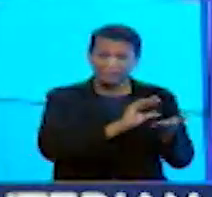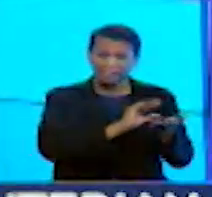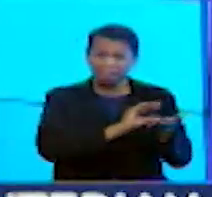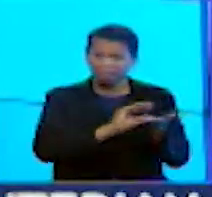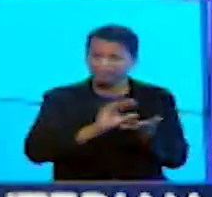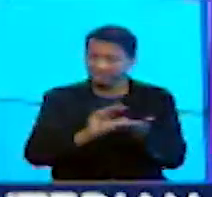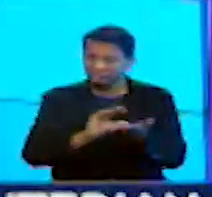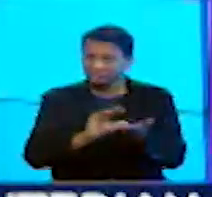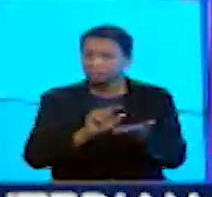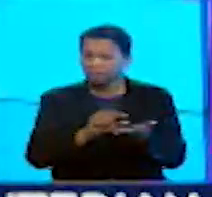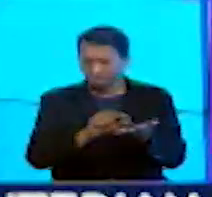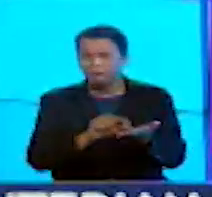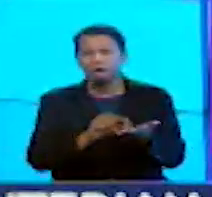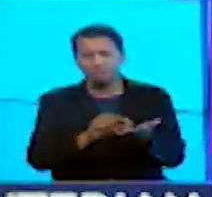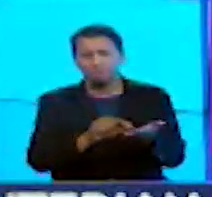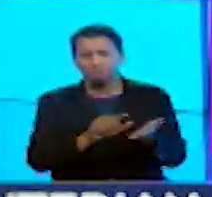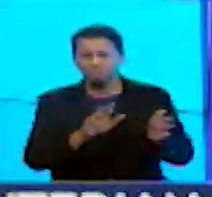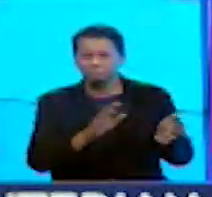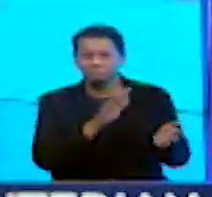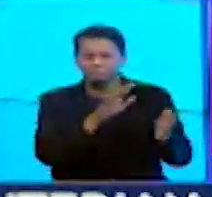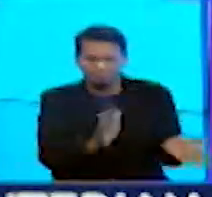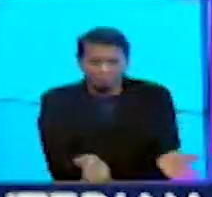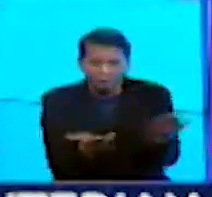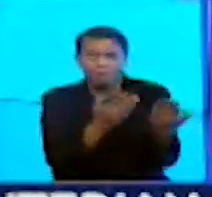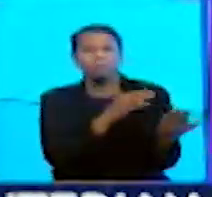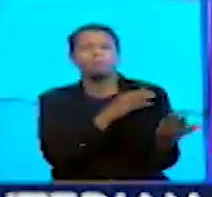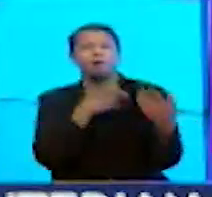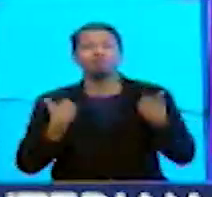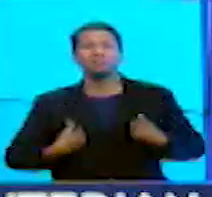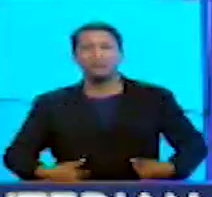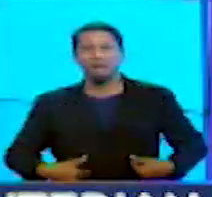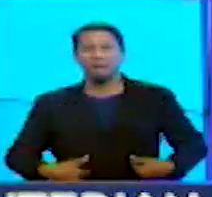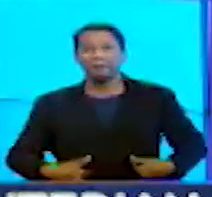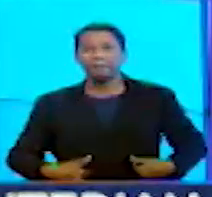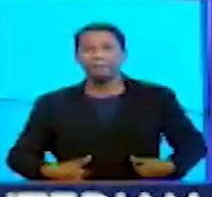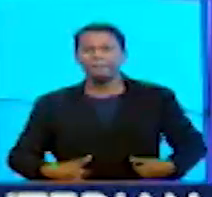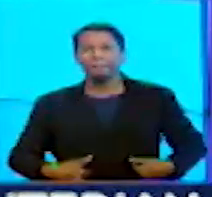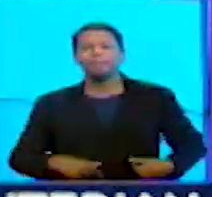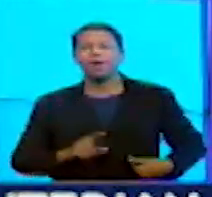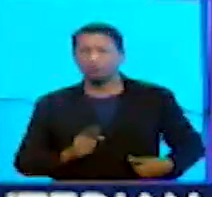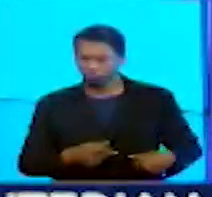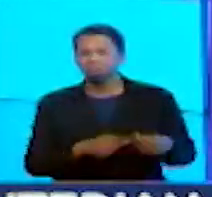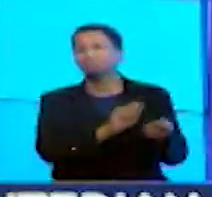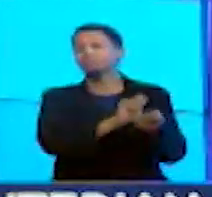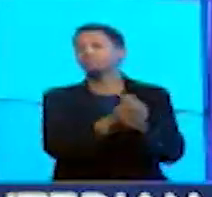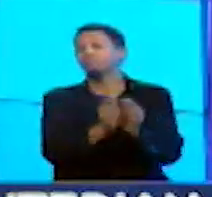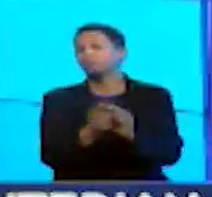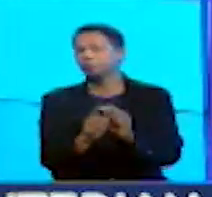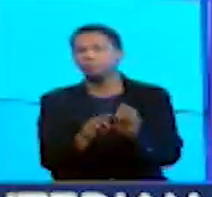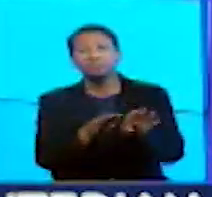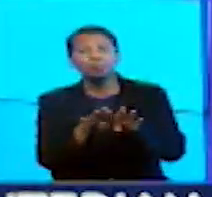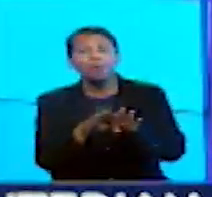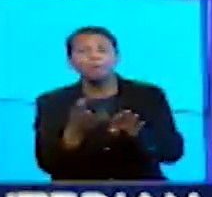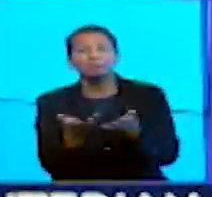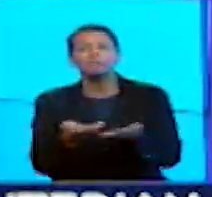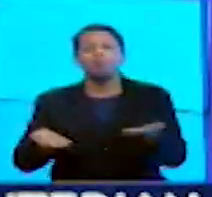dan inovasi, kemudian di Kementerian Investasi itu masih terkait dengan mendatangkan investasi yang lebih besar lagi untuk